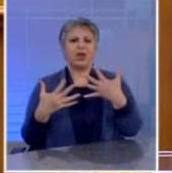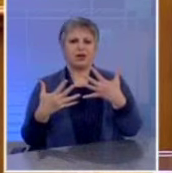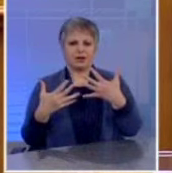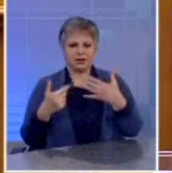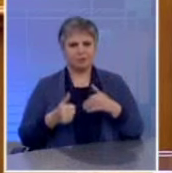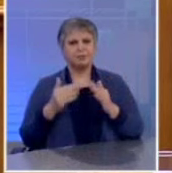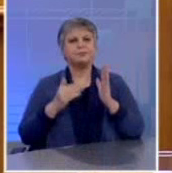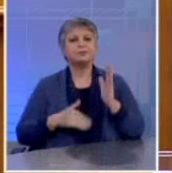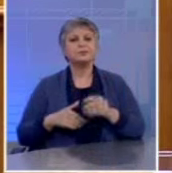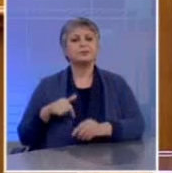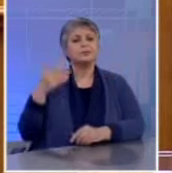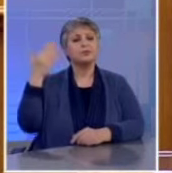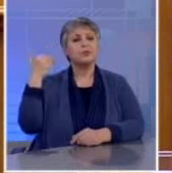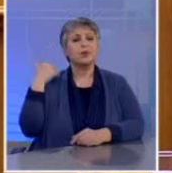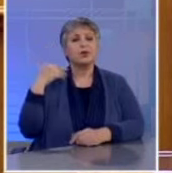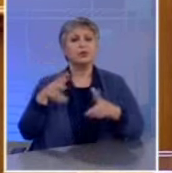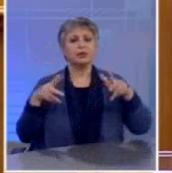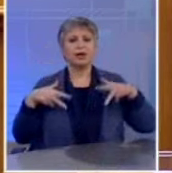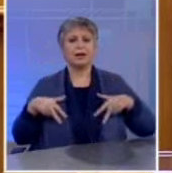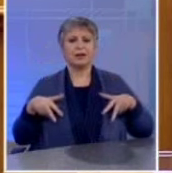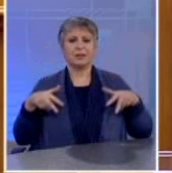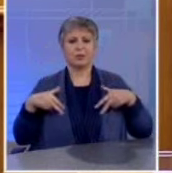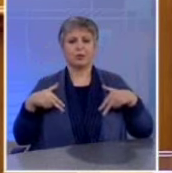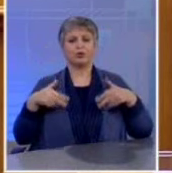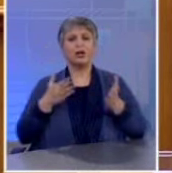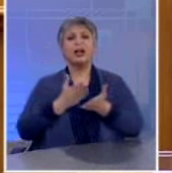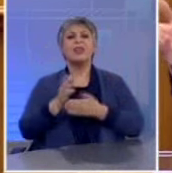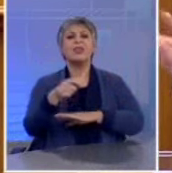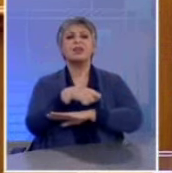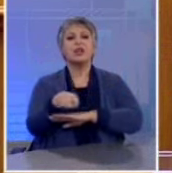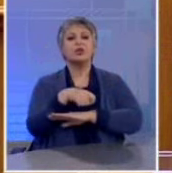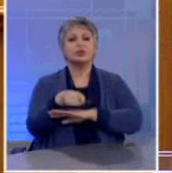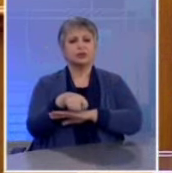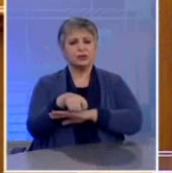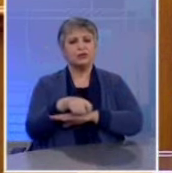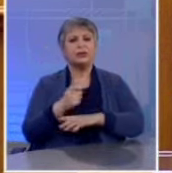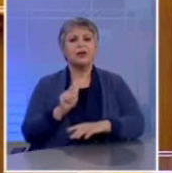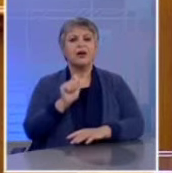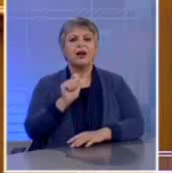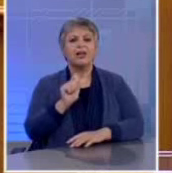Με την πρωτοβουλία του τότε Υπουργού Δικαιοσύνης του κ. Σαμαρά, του κ. Αθανασίου,